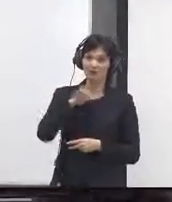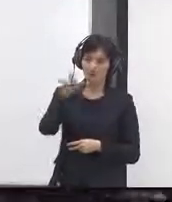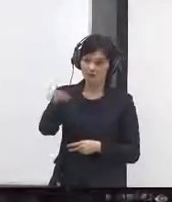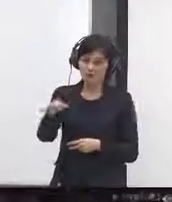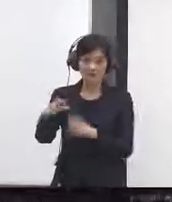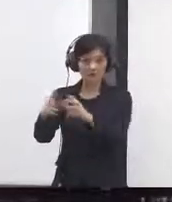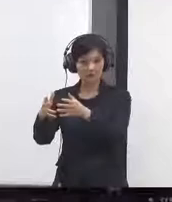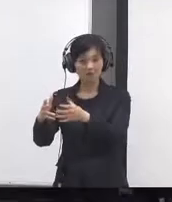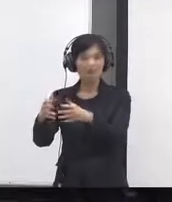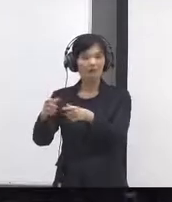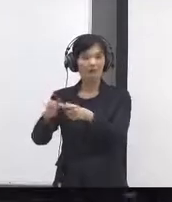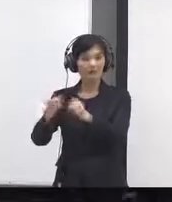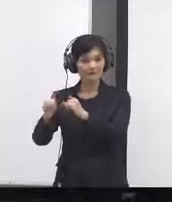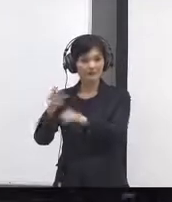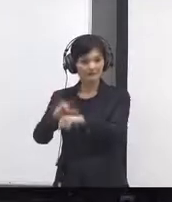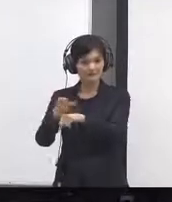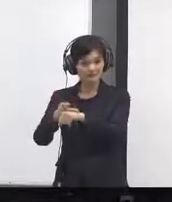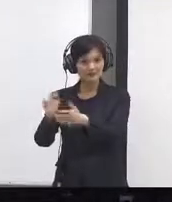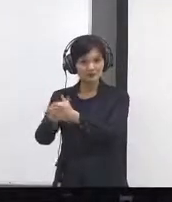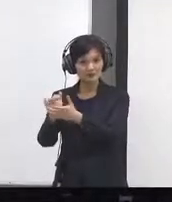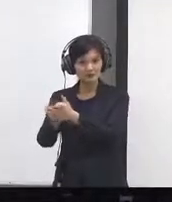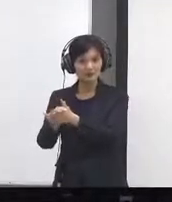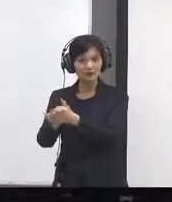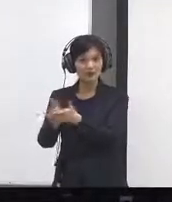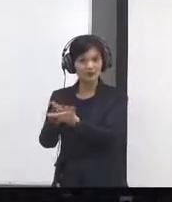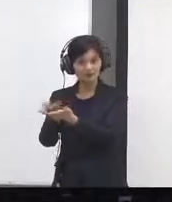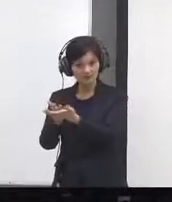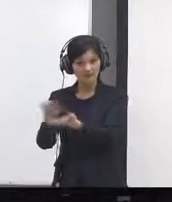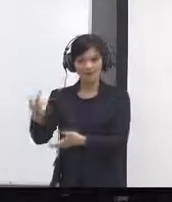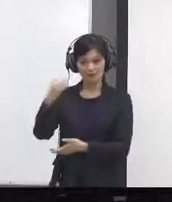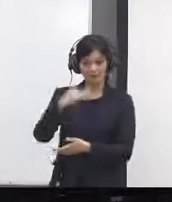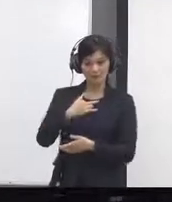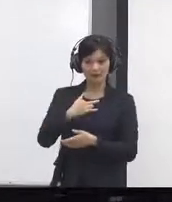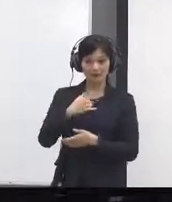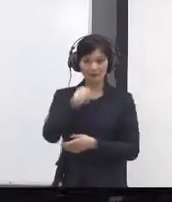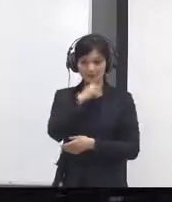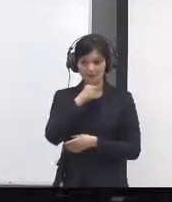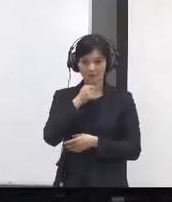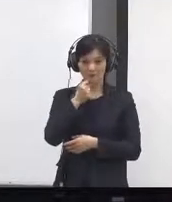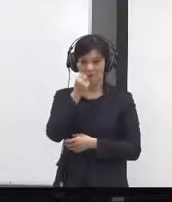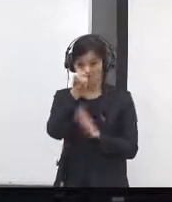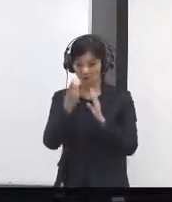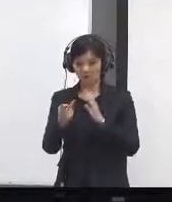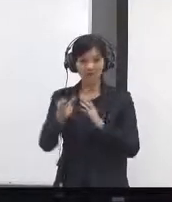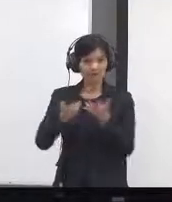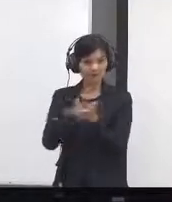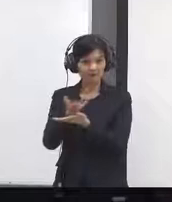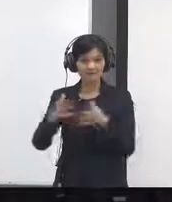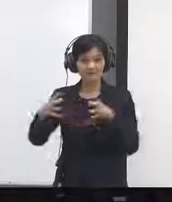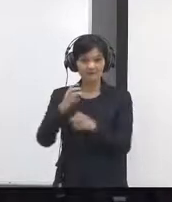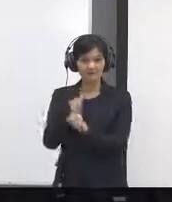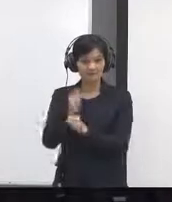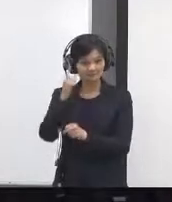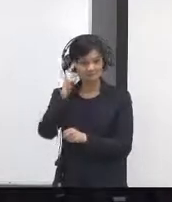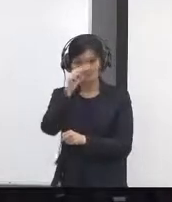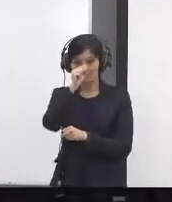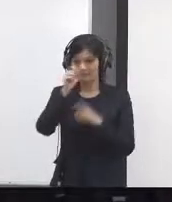的公民科技的朋友们也能来台湾跳台湾的坑。像这样子的一个合作模式，其实是非常非常有趣的